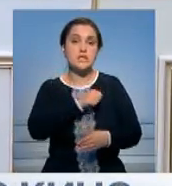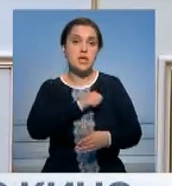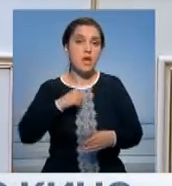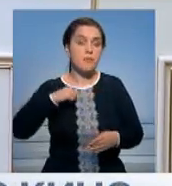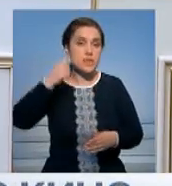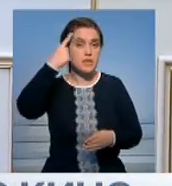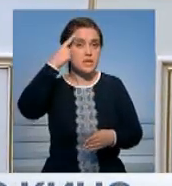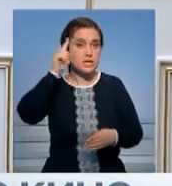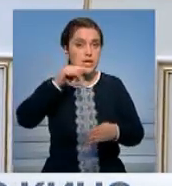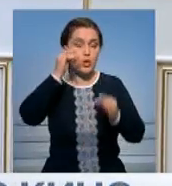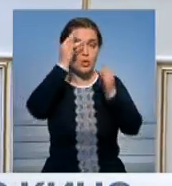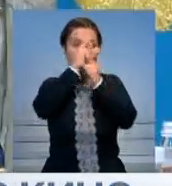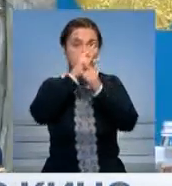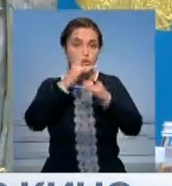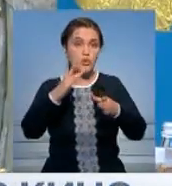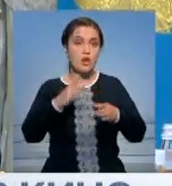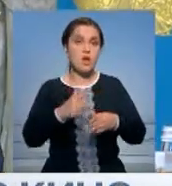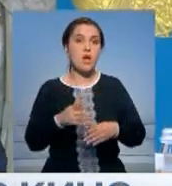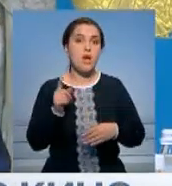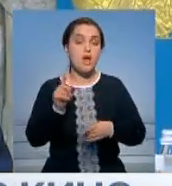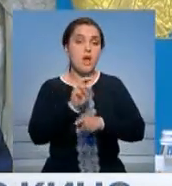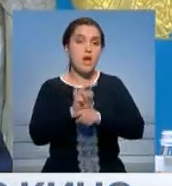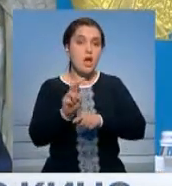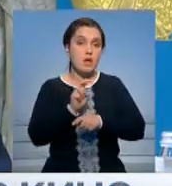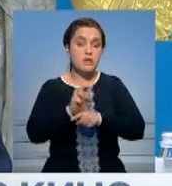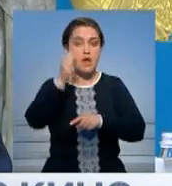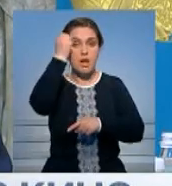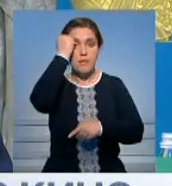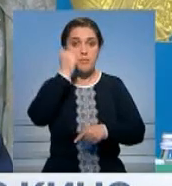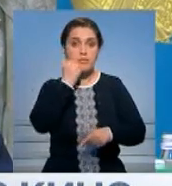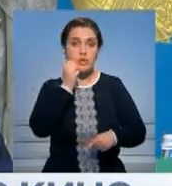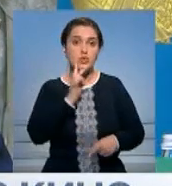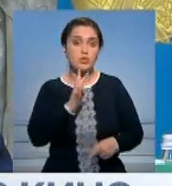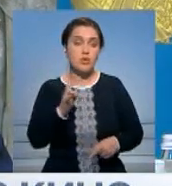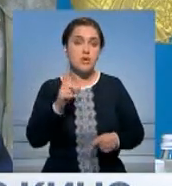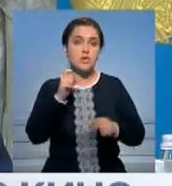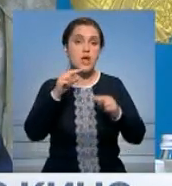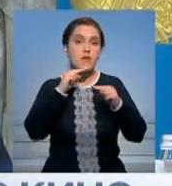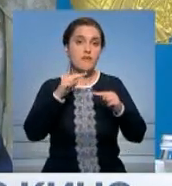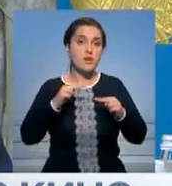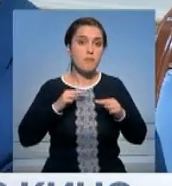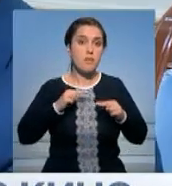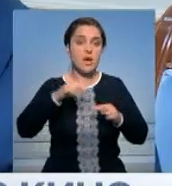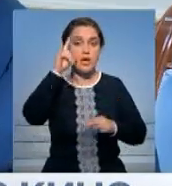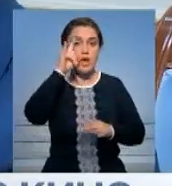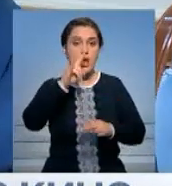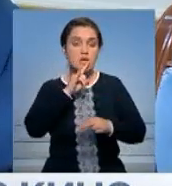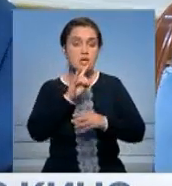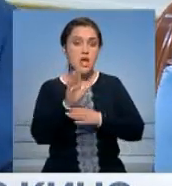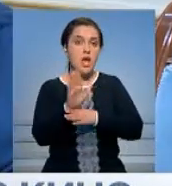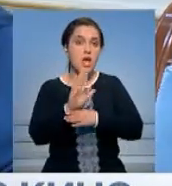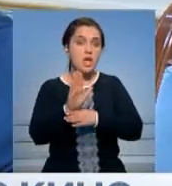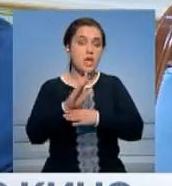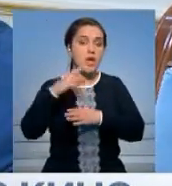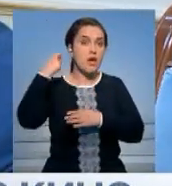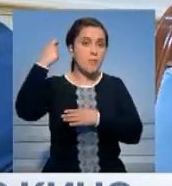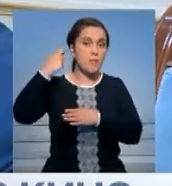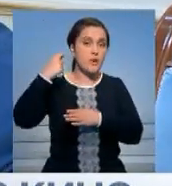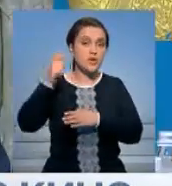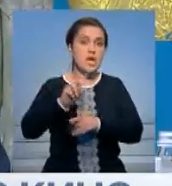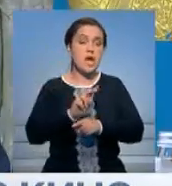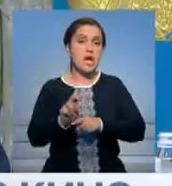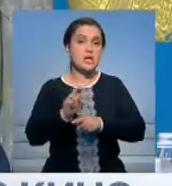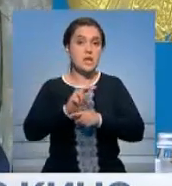и культуры. В свою очередь, Досхан Жолжаксынов поблагодарил Нурсултана Назарбаева за внимание к казахстанскому кинематографу.